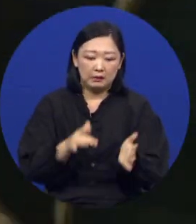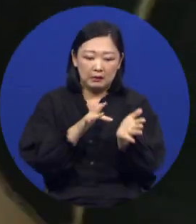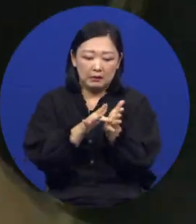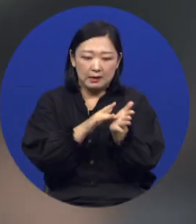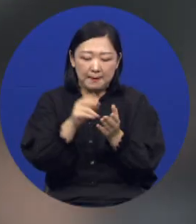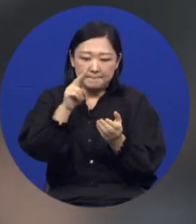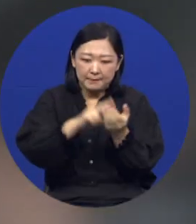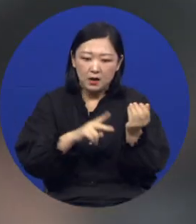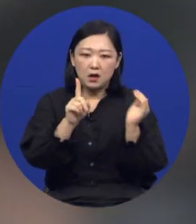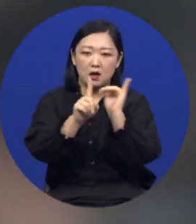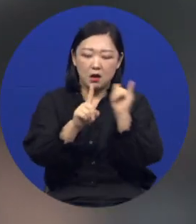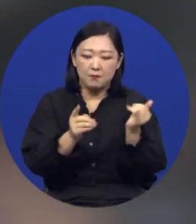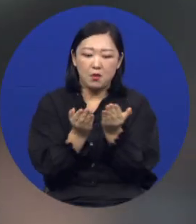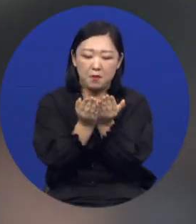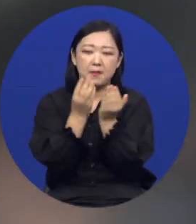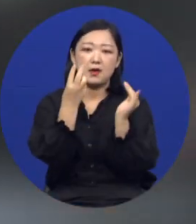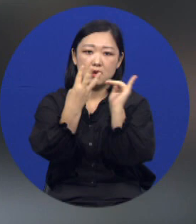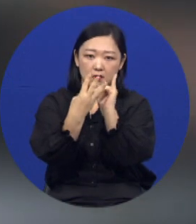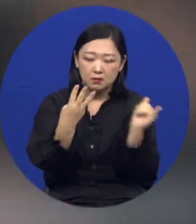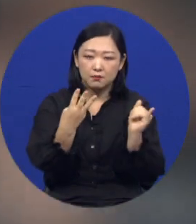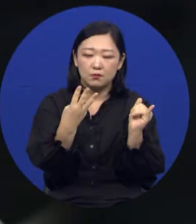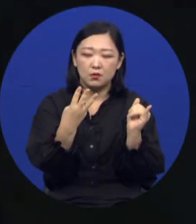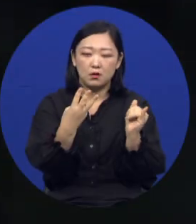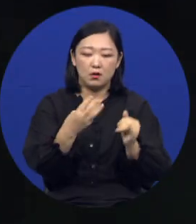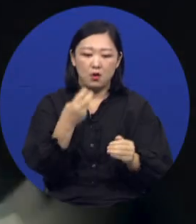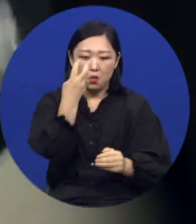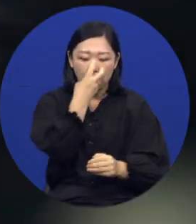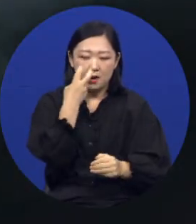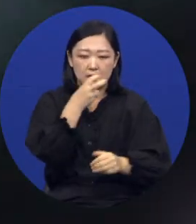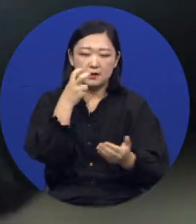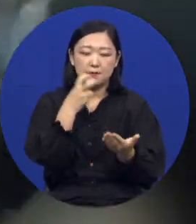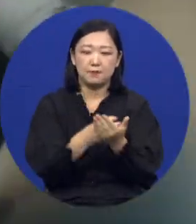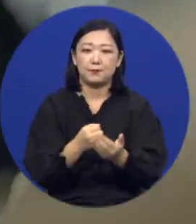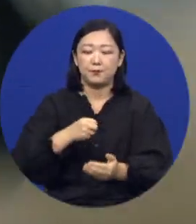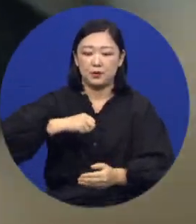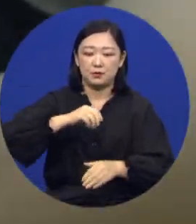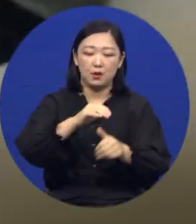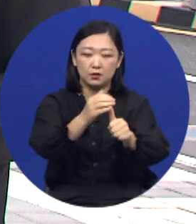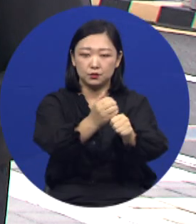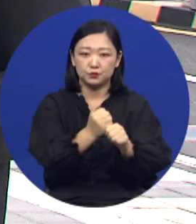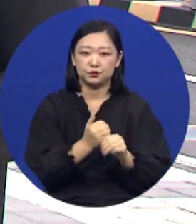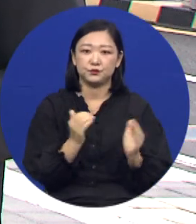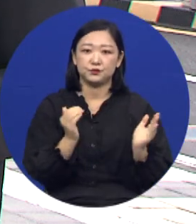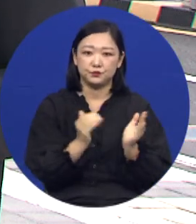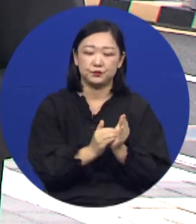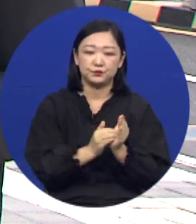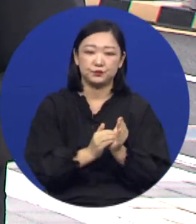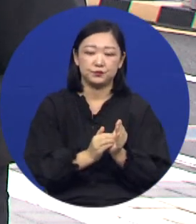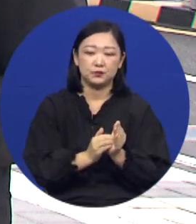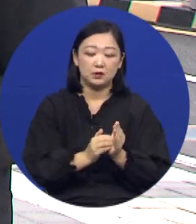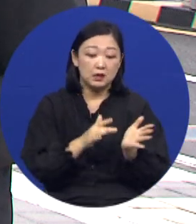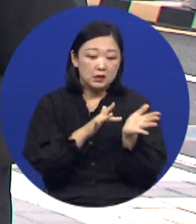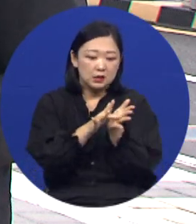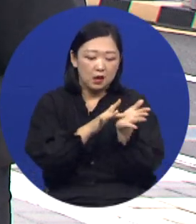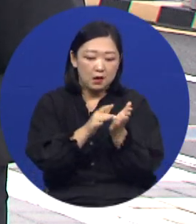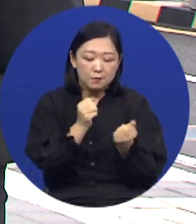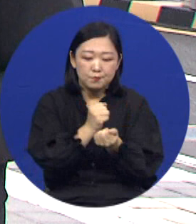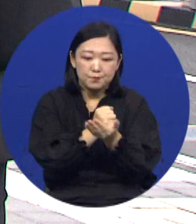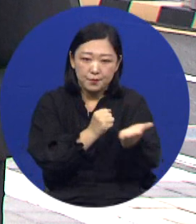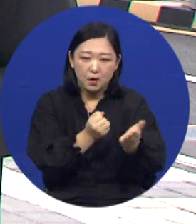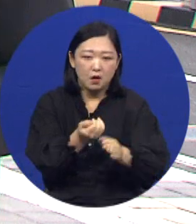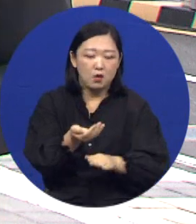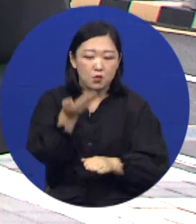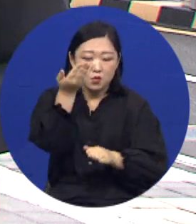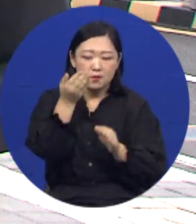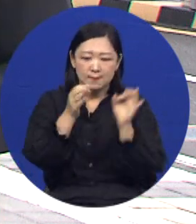판매책 한 명과 선원 3명을 마약류관리법 위반 혐의로 구속했습니다. 해경은 또 마약을 공급한